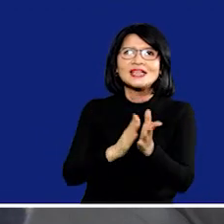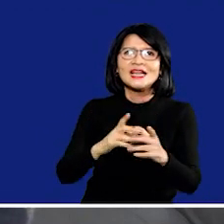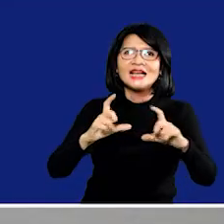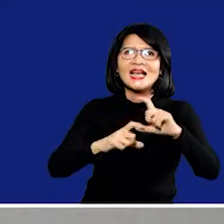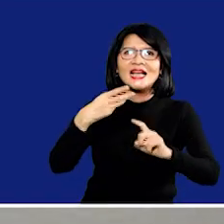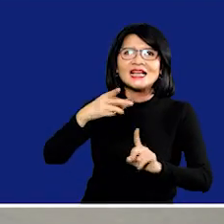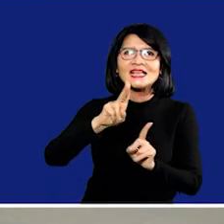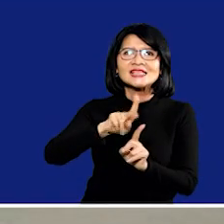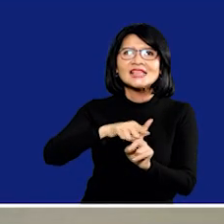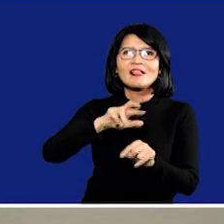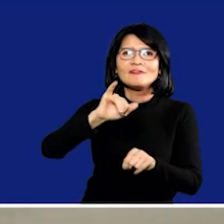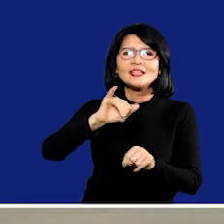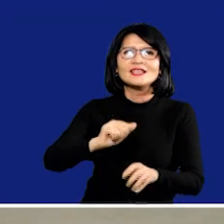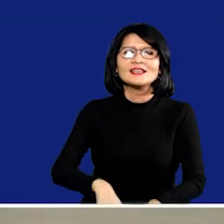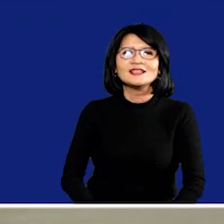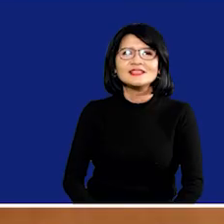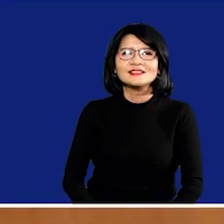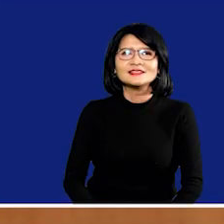ini.